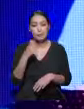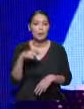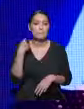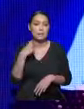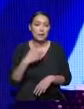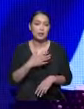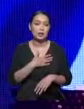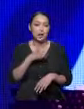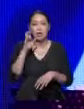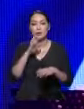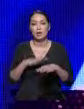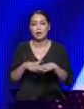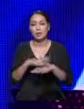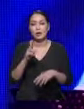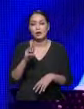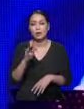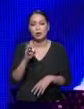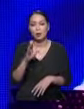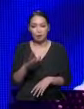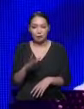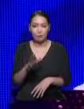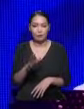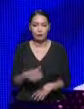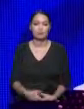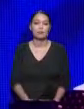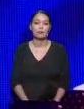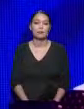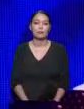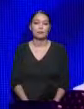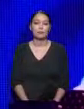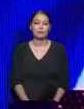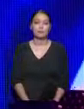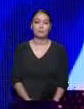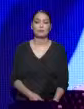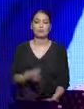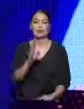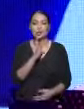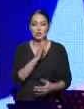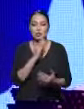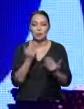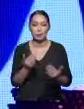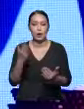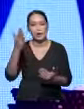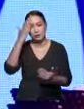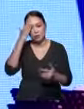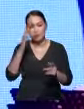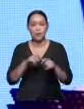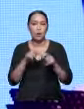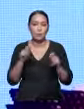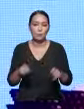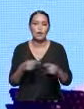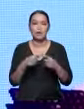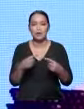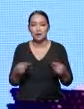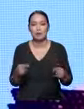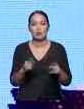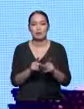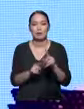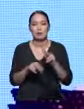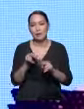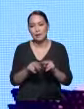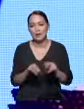нашей страны Касым-Жомарт Кемелевич Токаев. Только вы, женщины, способны создавать радушную атмосферу на